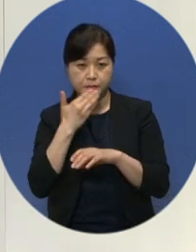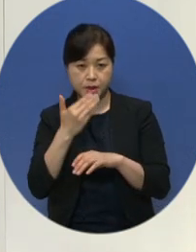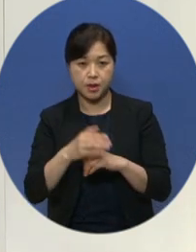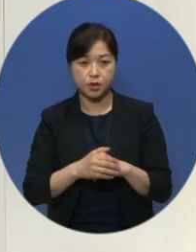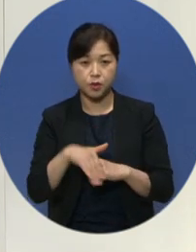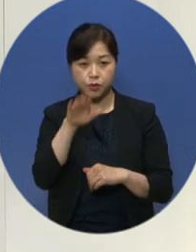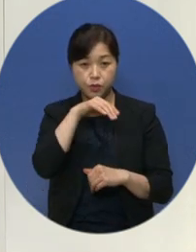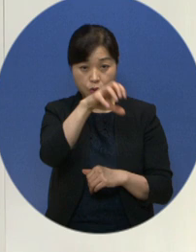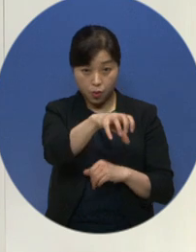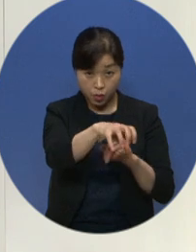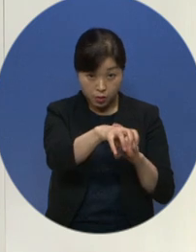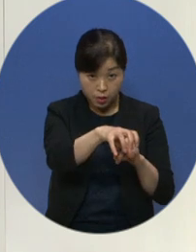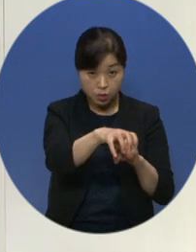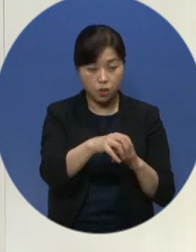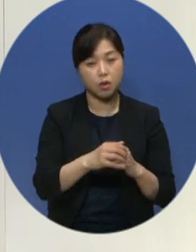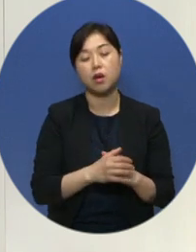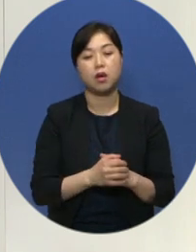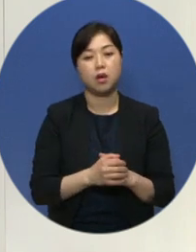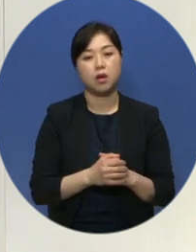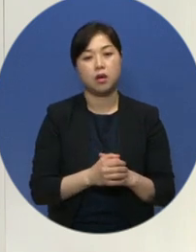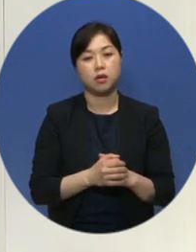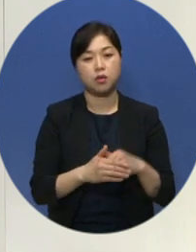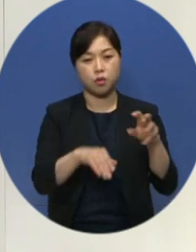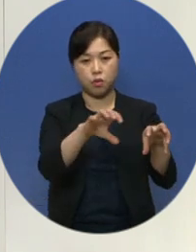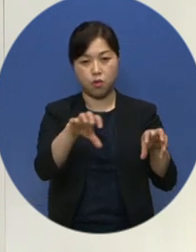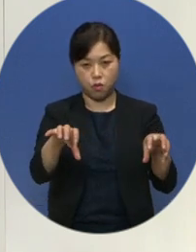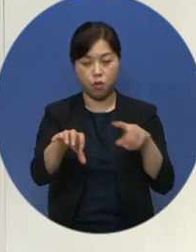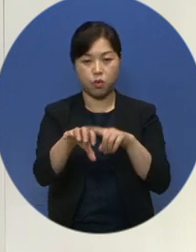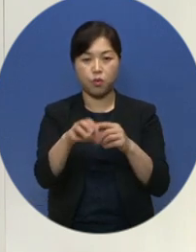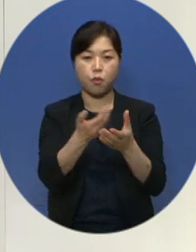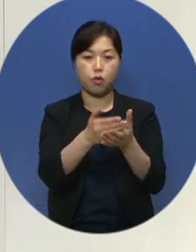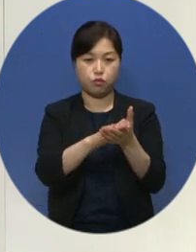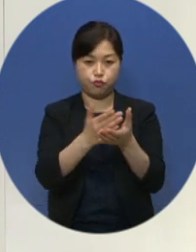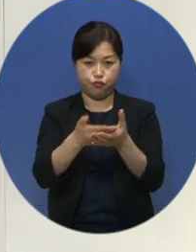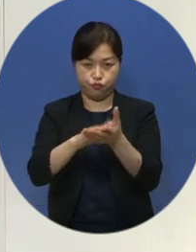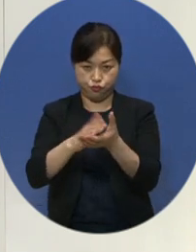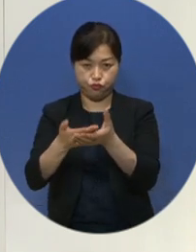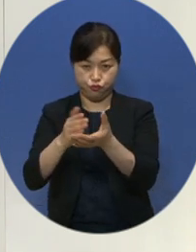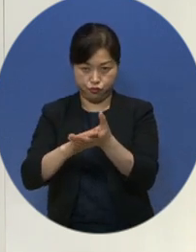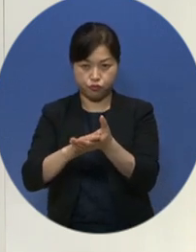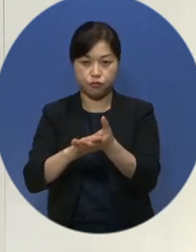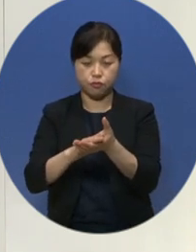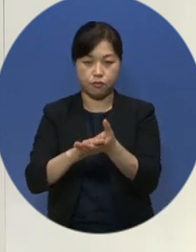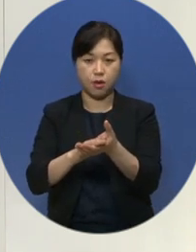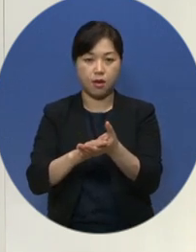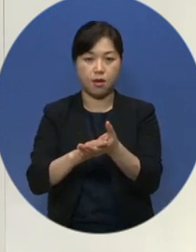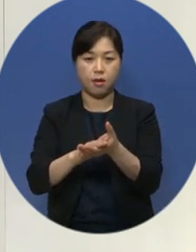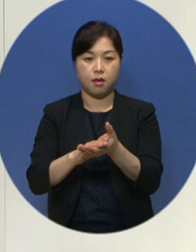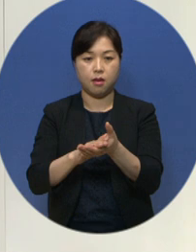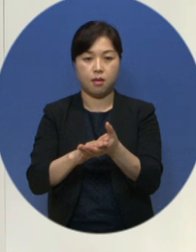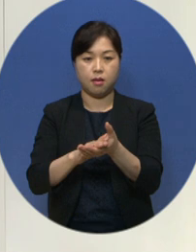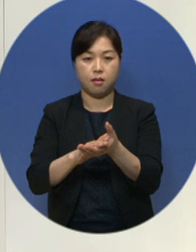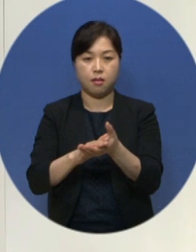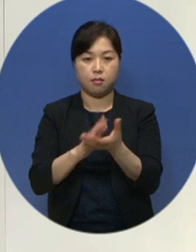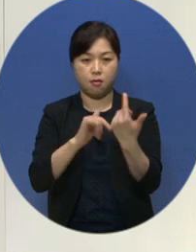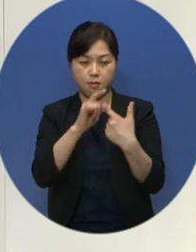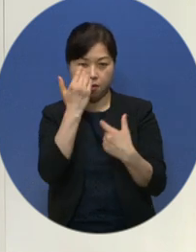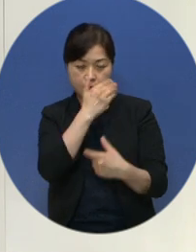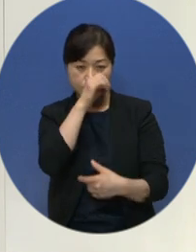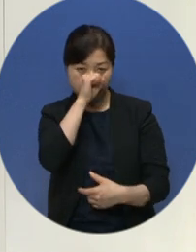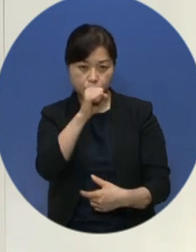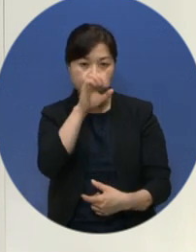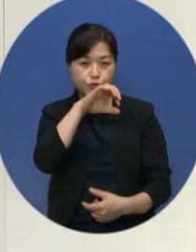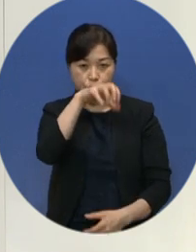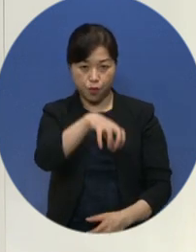훈련 시설이 라든지 뭐 이러한 것들을 좀 저희들이 이제 보수 하면서 조금 더 어 쾌적한 라훌